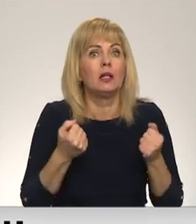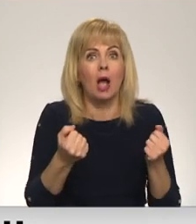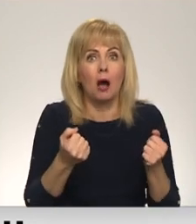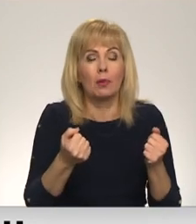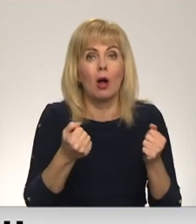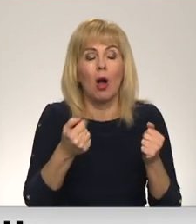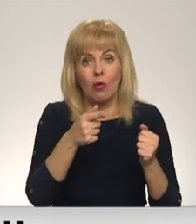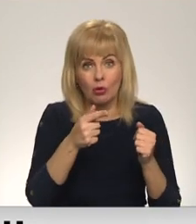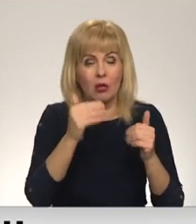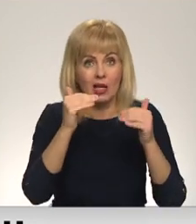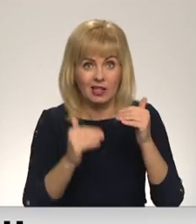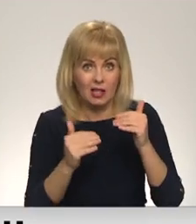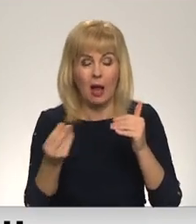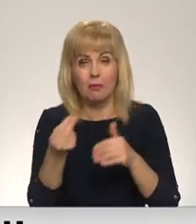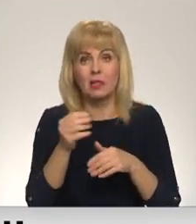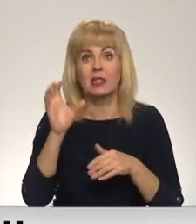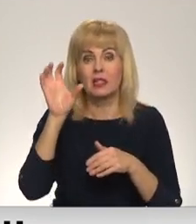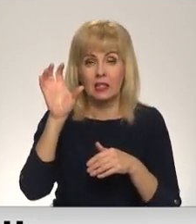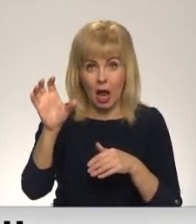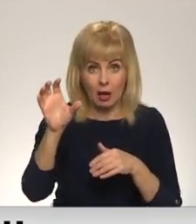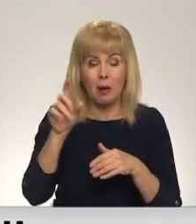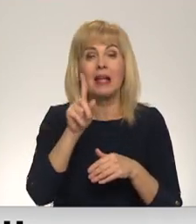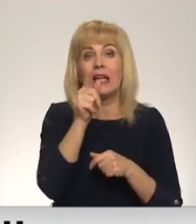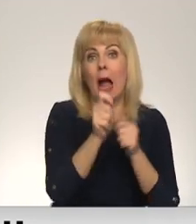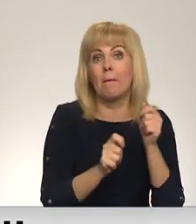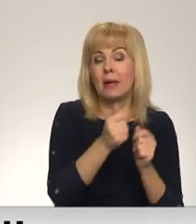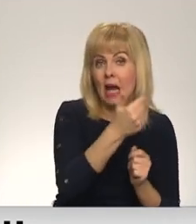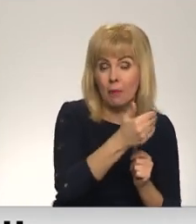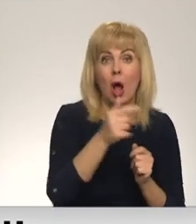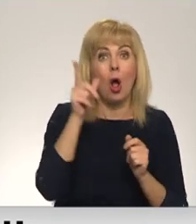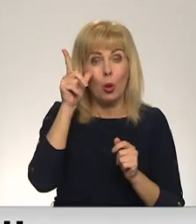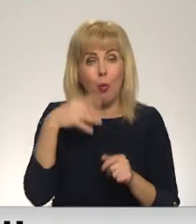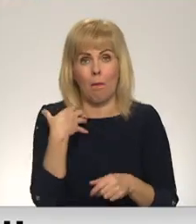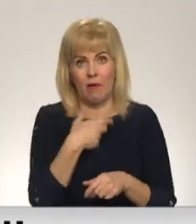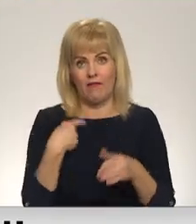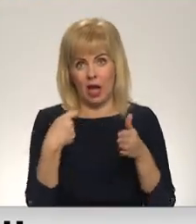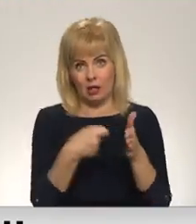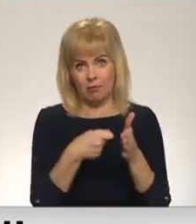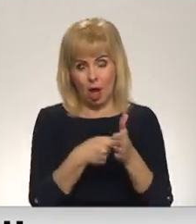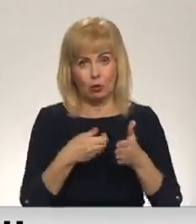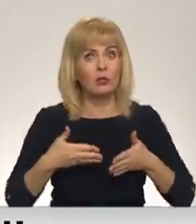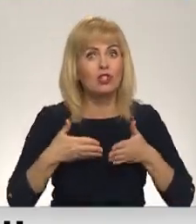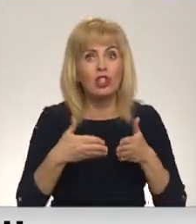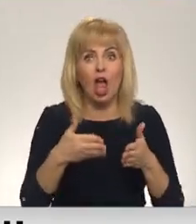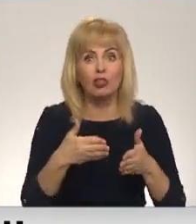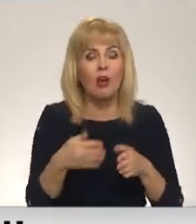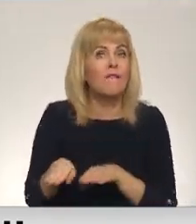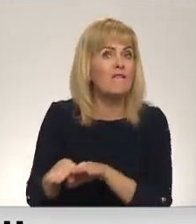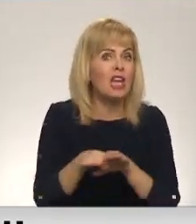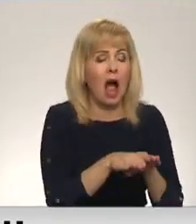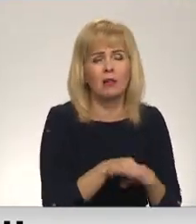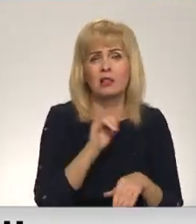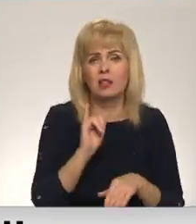masu ierobežojušās zīmes atļautas tikai piena savācējiem, bet lopi arī jāvaro. Turklāt ceļš šeit esot gandrīz vienādi